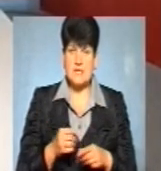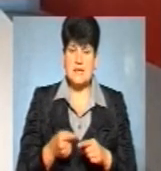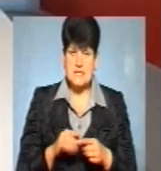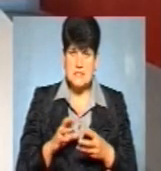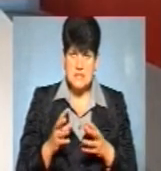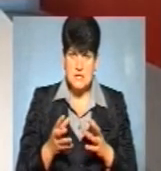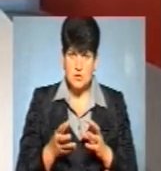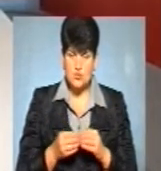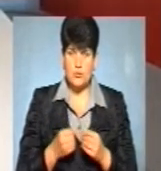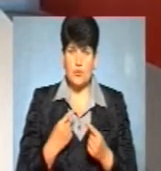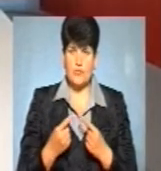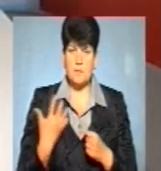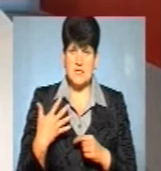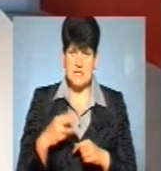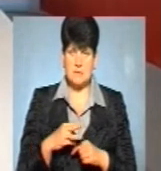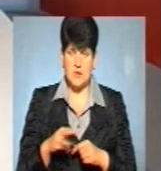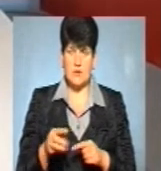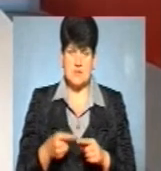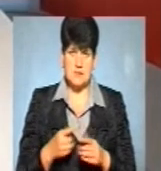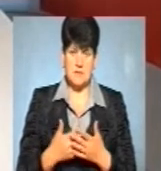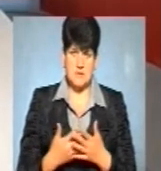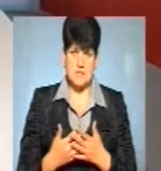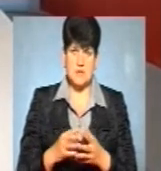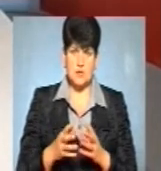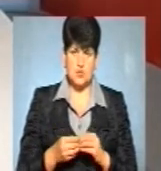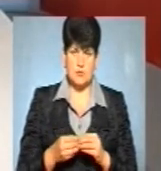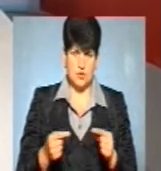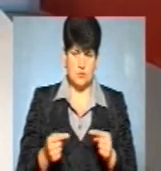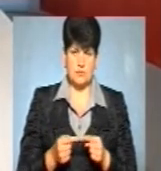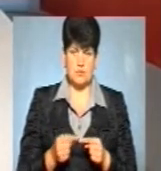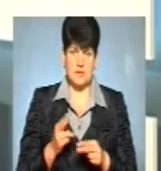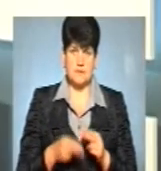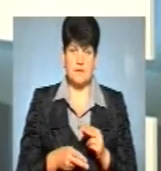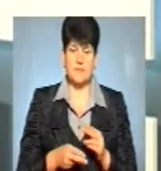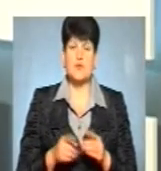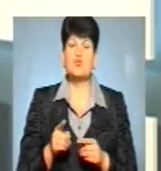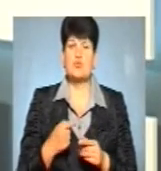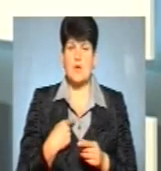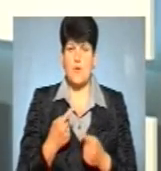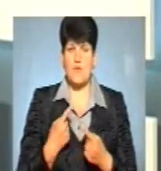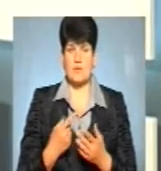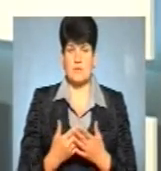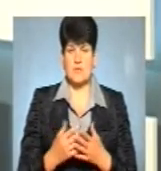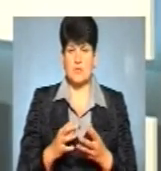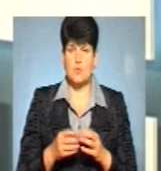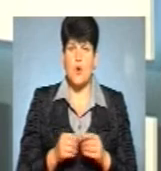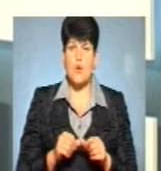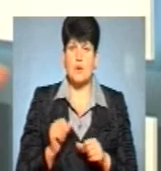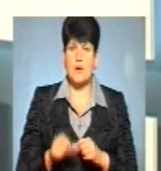ви говорите, 50 мільйонів, це орієнтовна сума чи остаточна? Я чому кажу орієнтовна сума? Бо деякі суми можуть